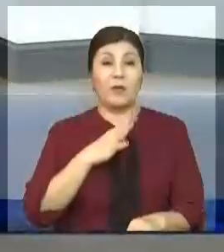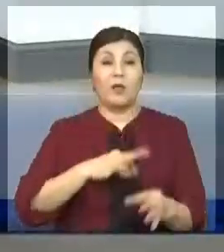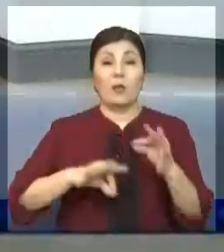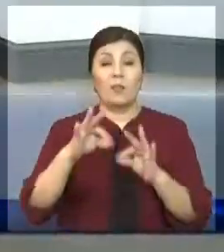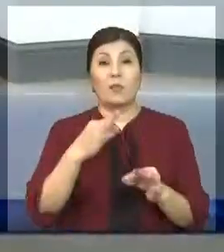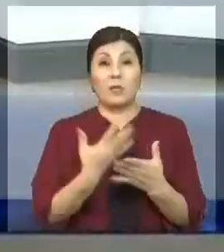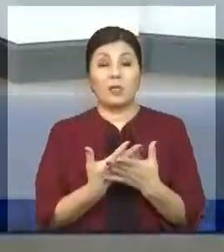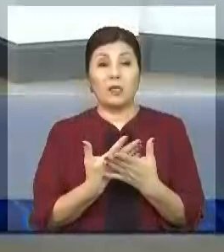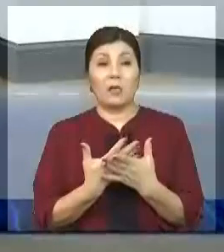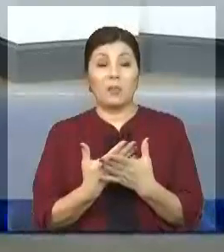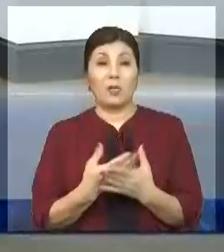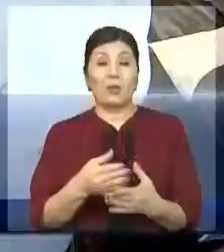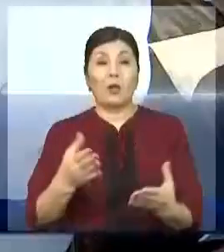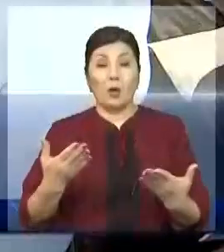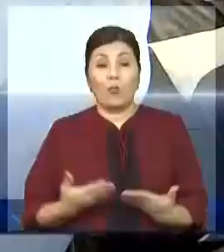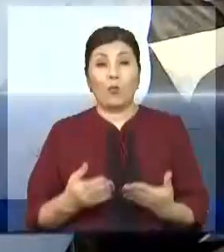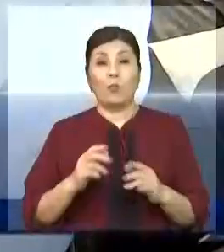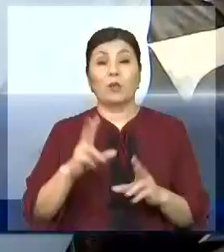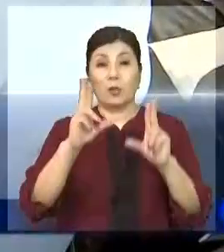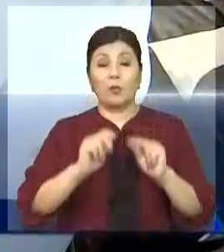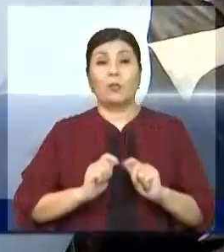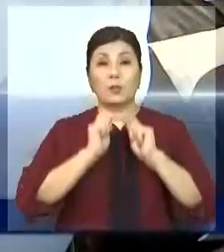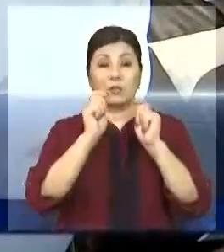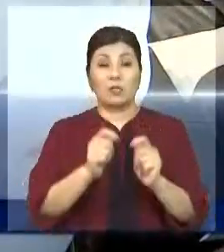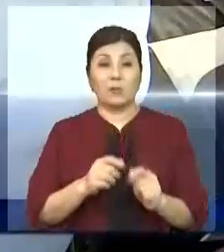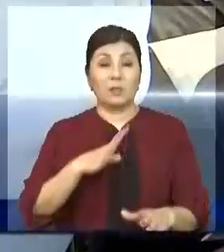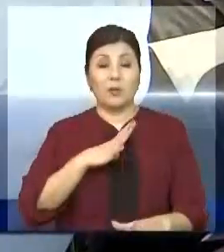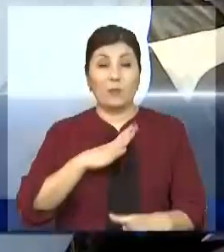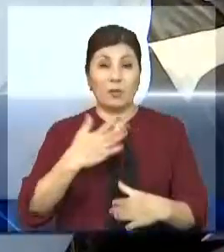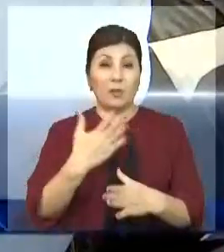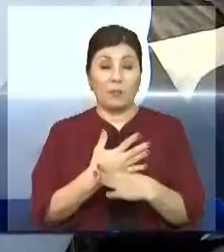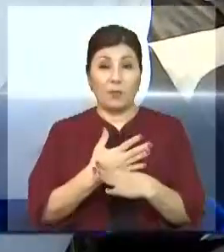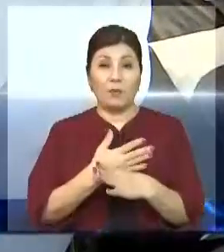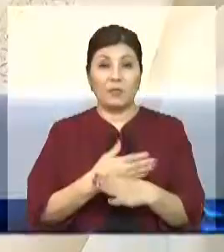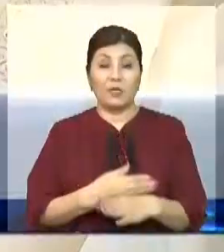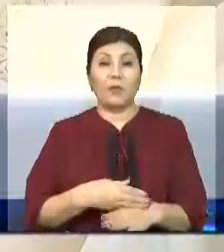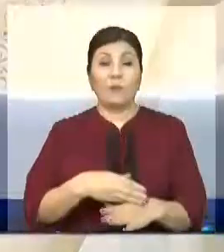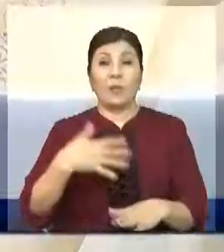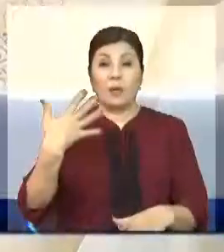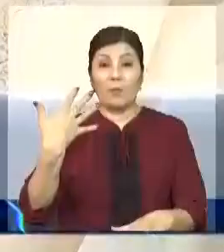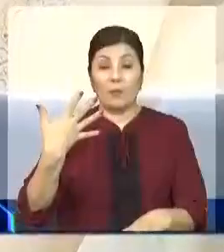«Тай Казан», «Умырге Умыцыйла», «Колдан Колга» была оказана благотворительная